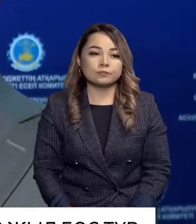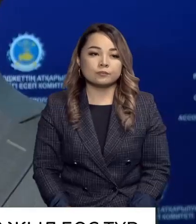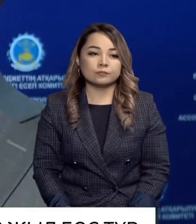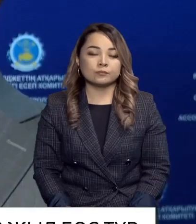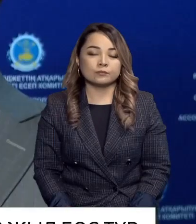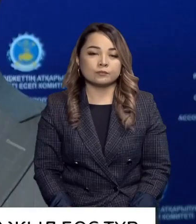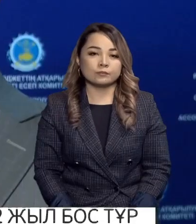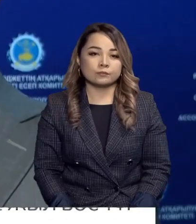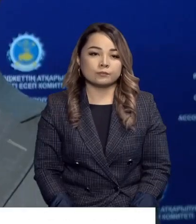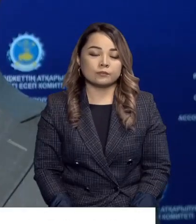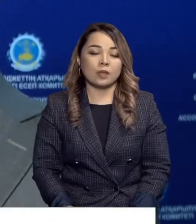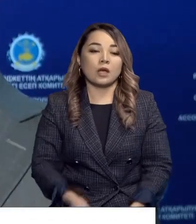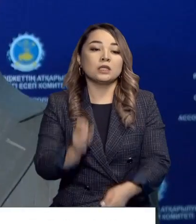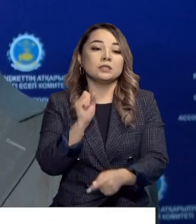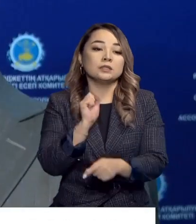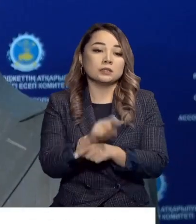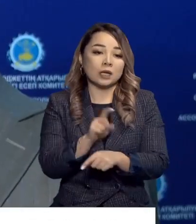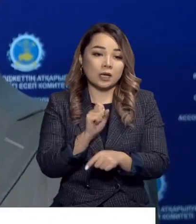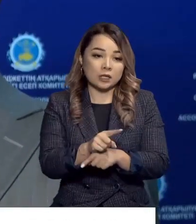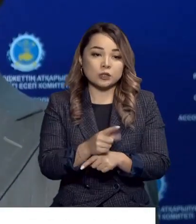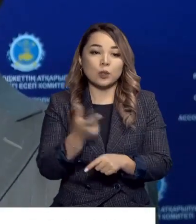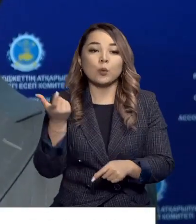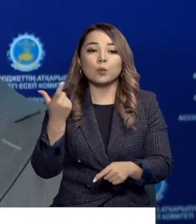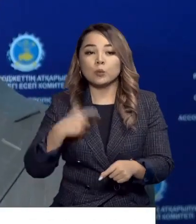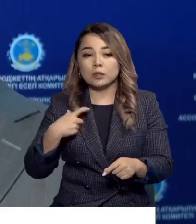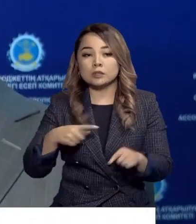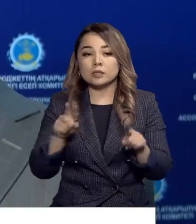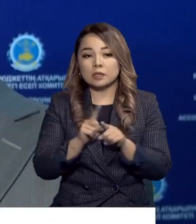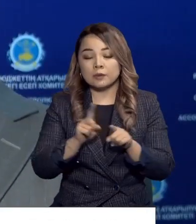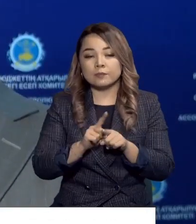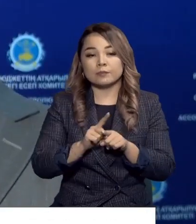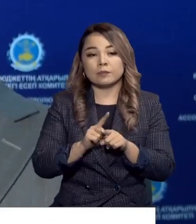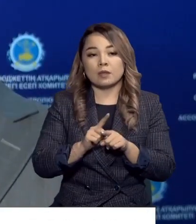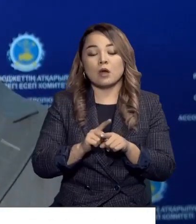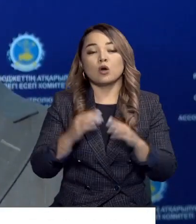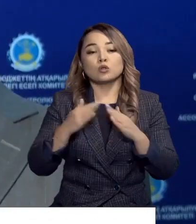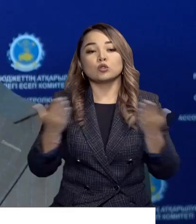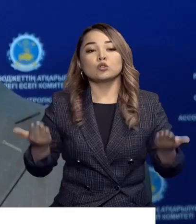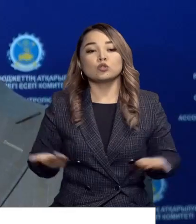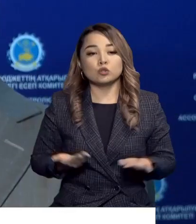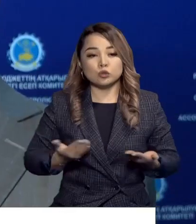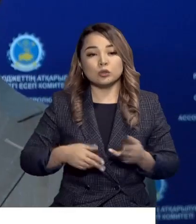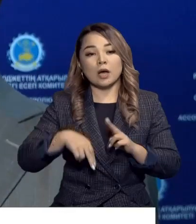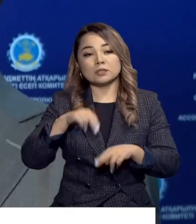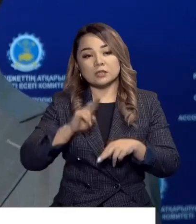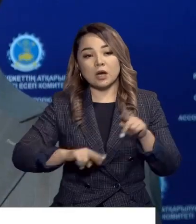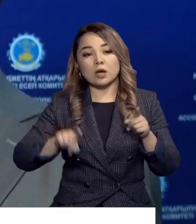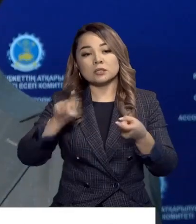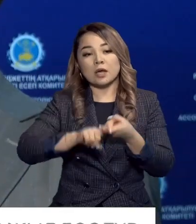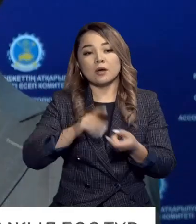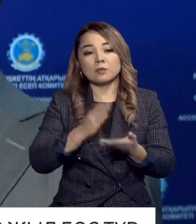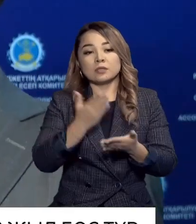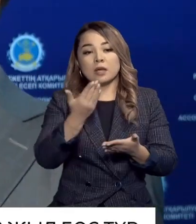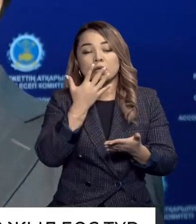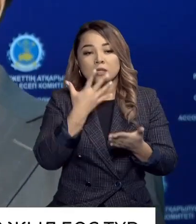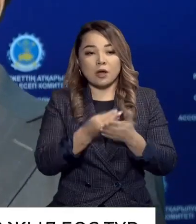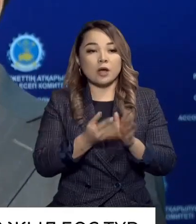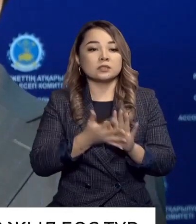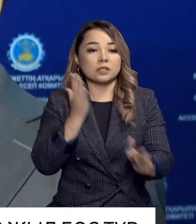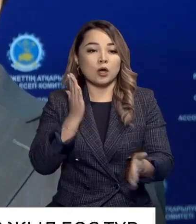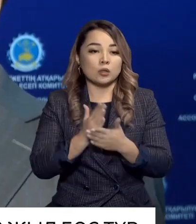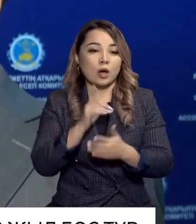кезде заказчикпен жаңағы өзінің осындай тұрғын үйлерді салу кезінде жаңағы кезекте